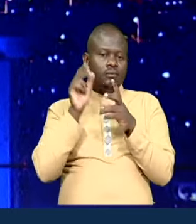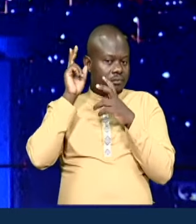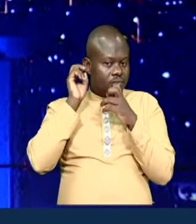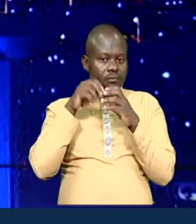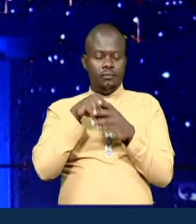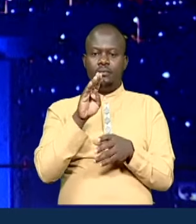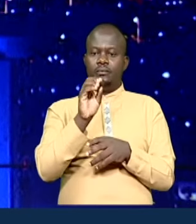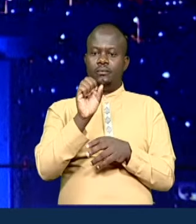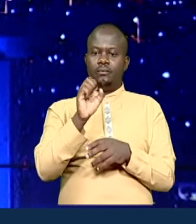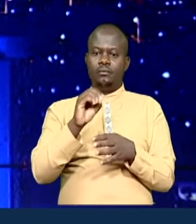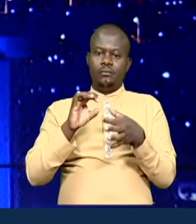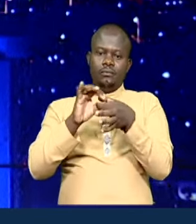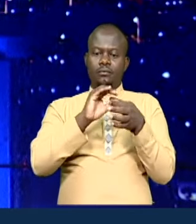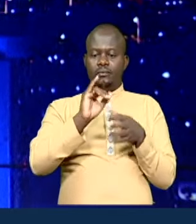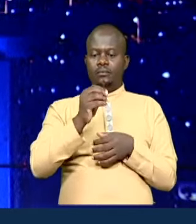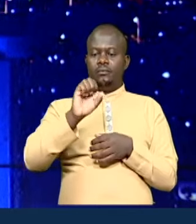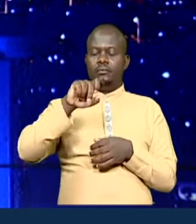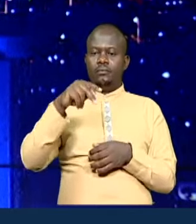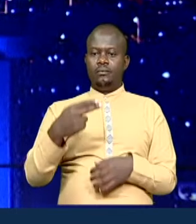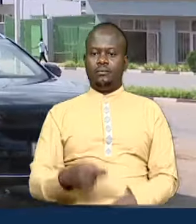Bosco Kwizera yafatanyije na Joseph Mushimire.